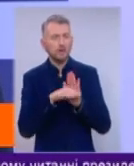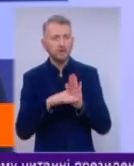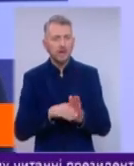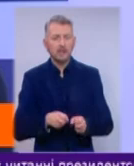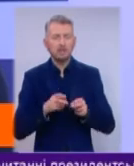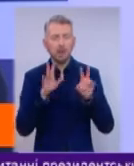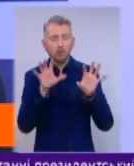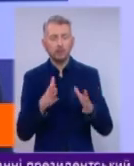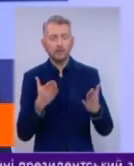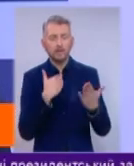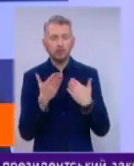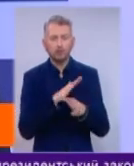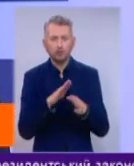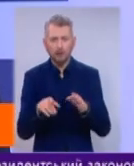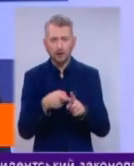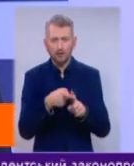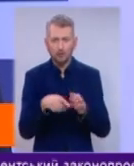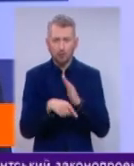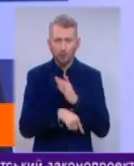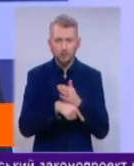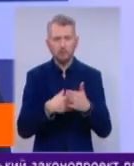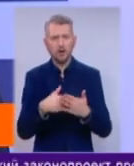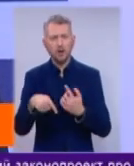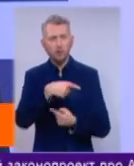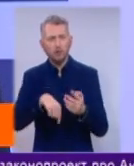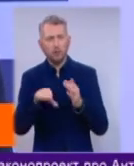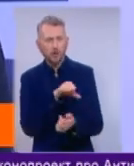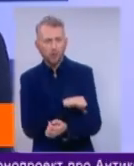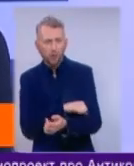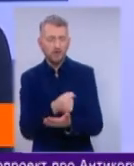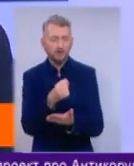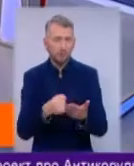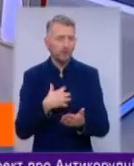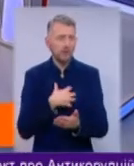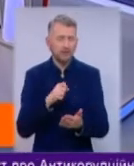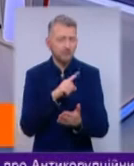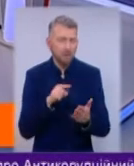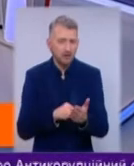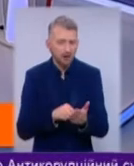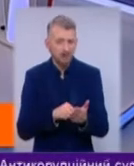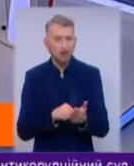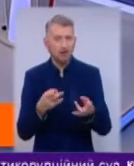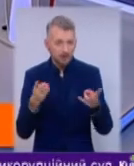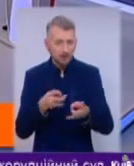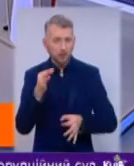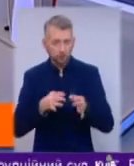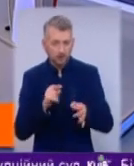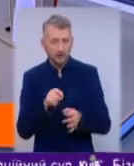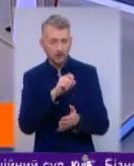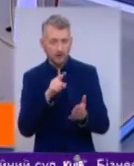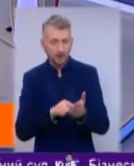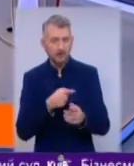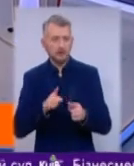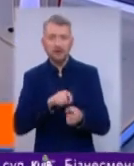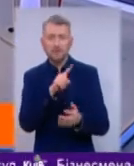кодексу, які не стосуються корупції, там починаючи від обігу наркотиків, зброї, це важливі питання, ніхто не говорить, що не треба за це судити, але це